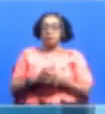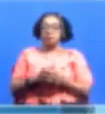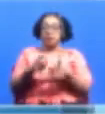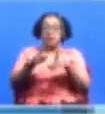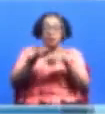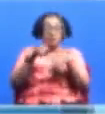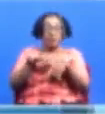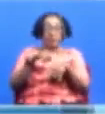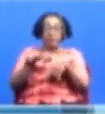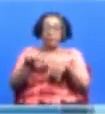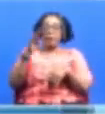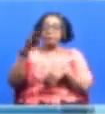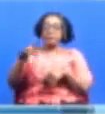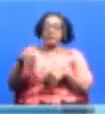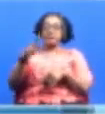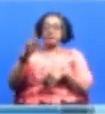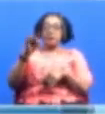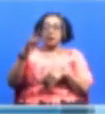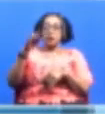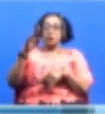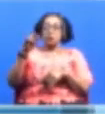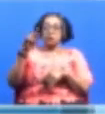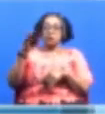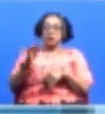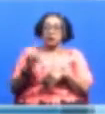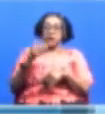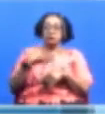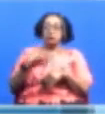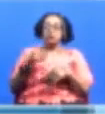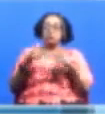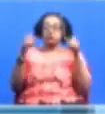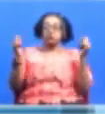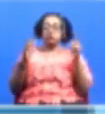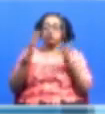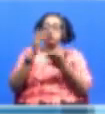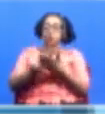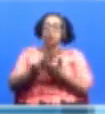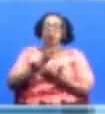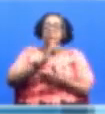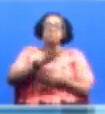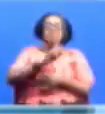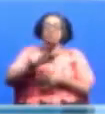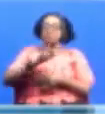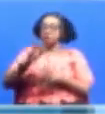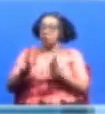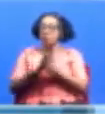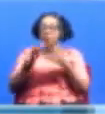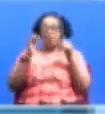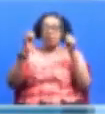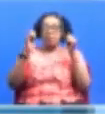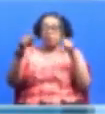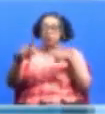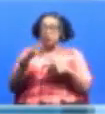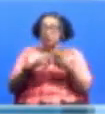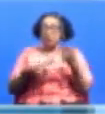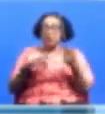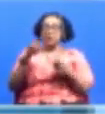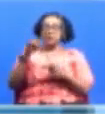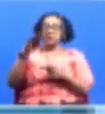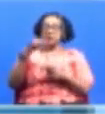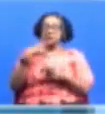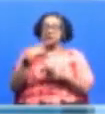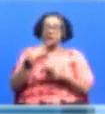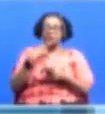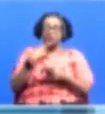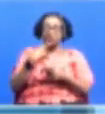Mbunge wa Kiharu Ndindi Nyoro ametaka upinzani kuacha kutishia serikali na maandamano mwaka huu. Ndindi alitupilia mbali hatua ya kiongozi